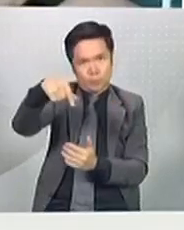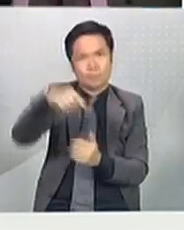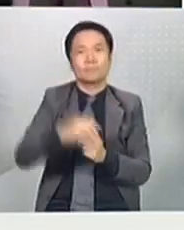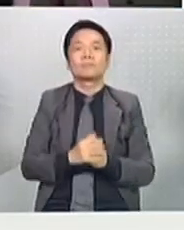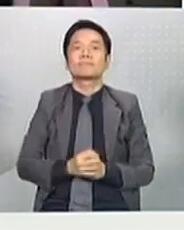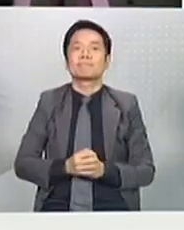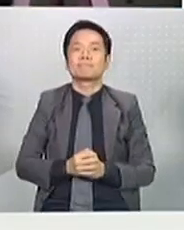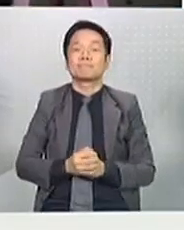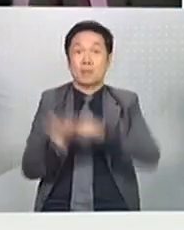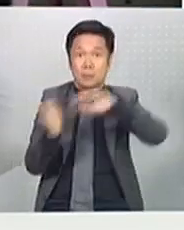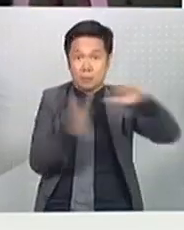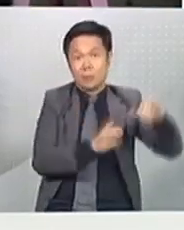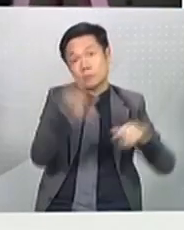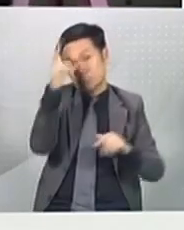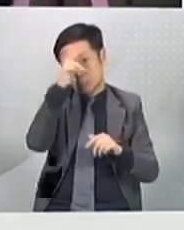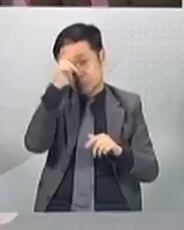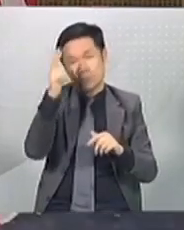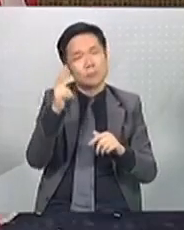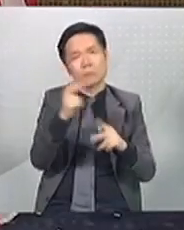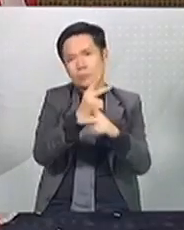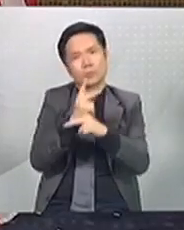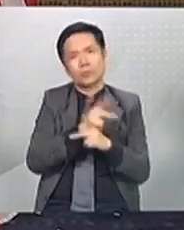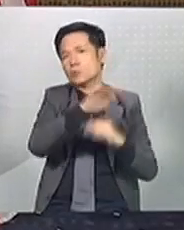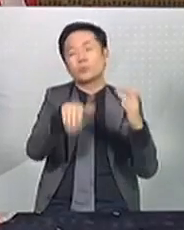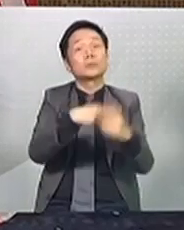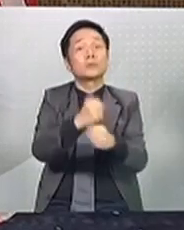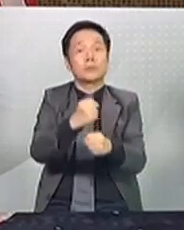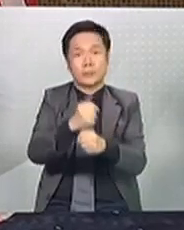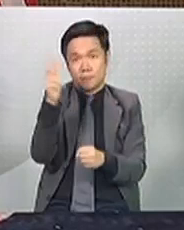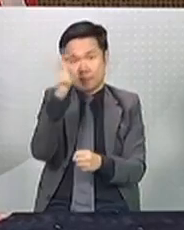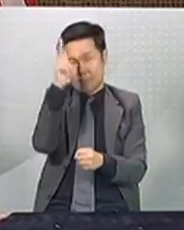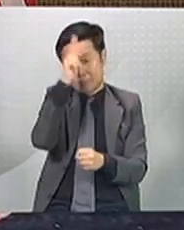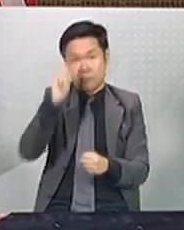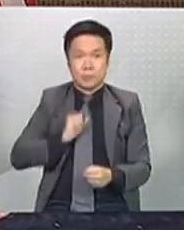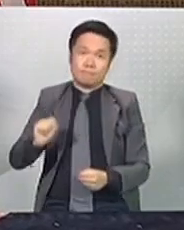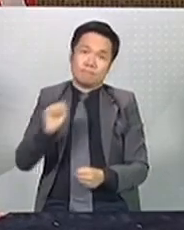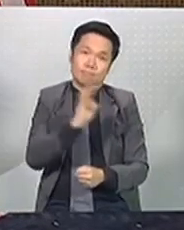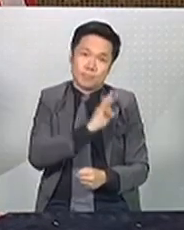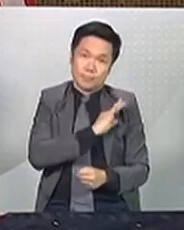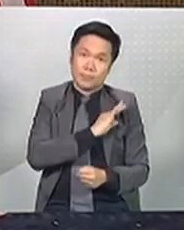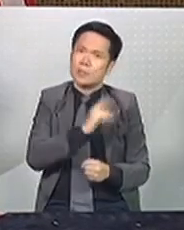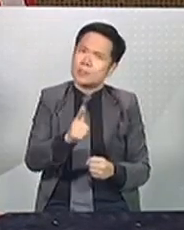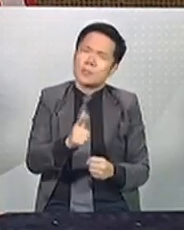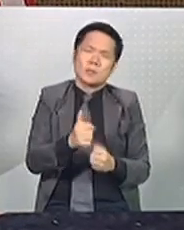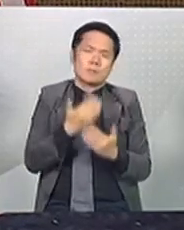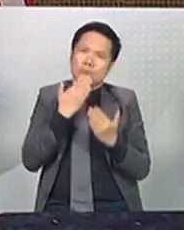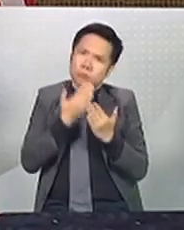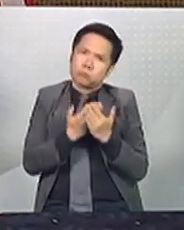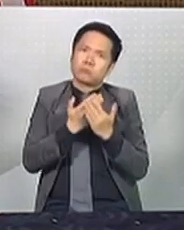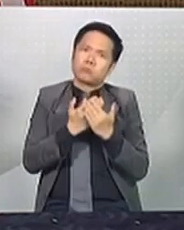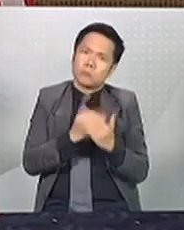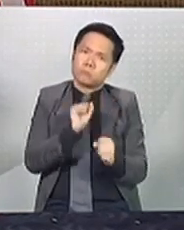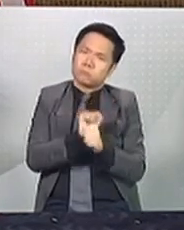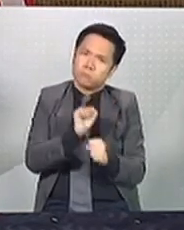Kerajaan juga tidak lupa untuk menjaga kebajikan semua penjawat awam yang terus setia menjalankan amanah